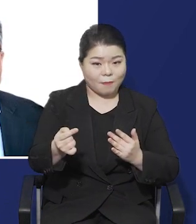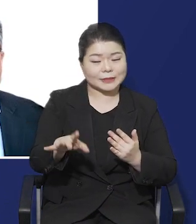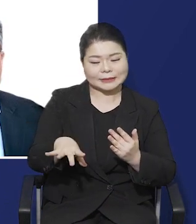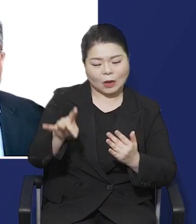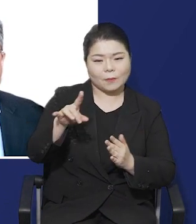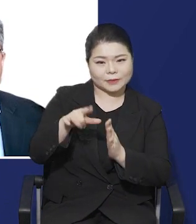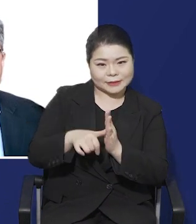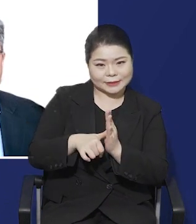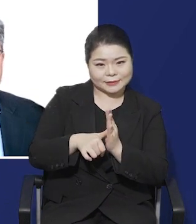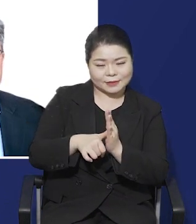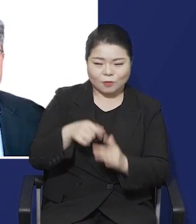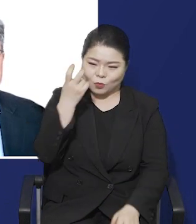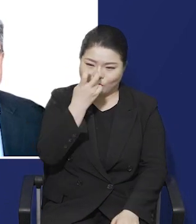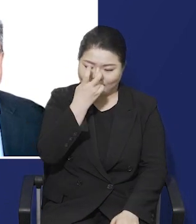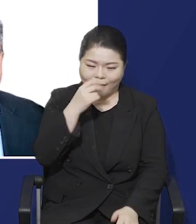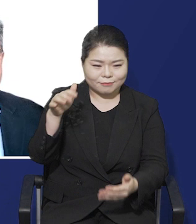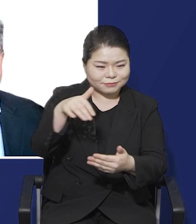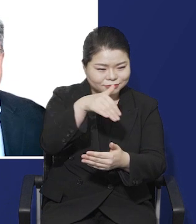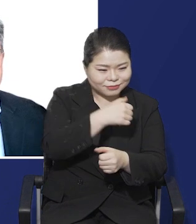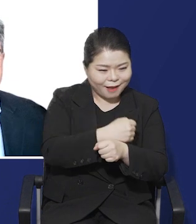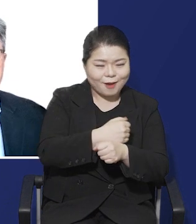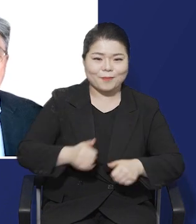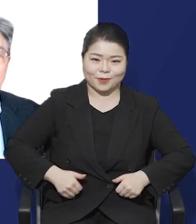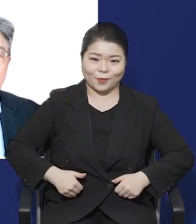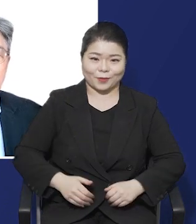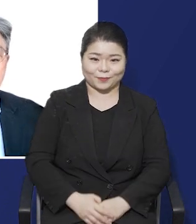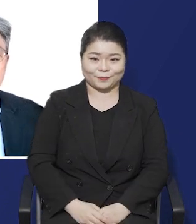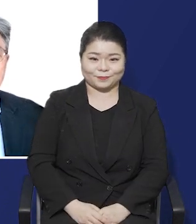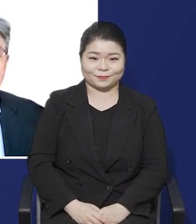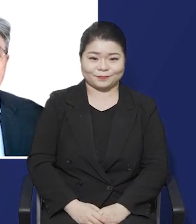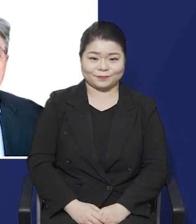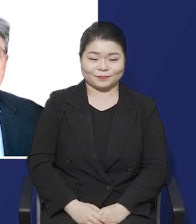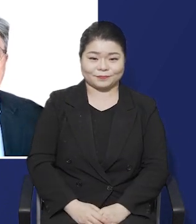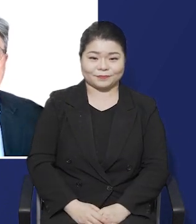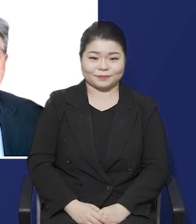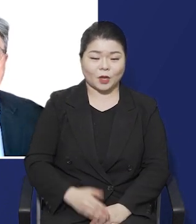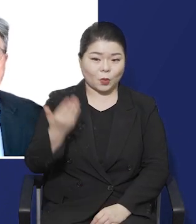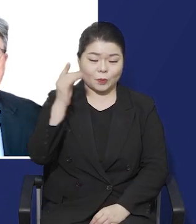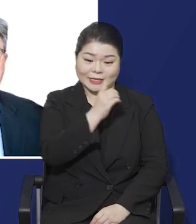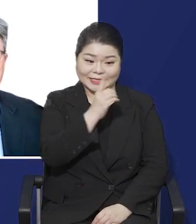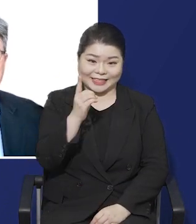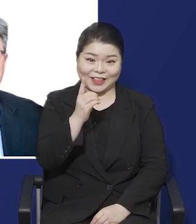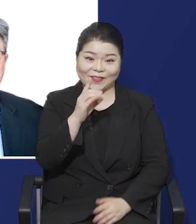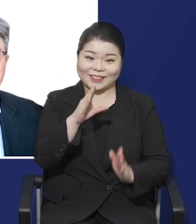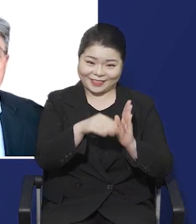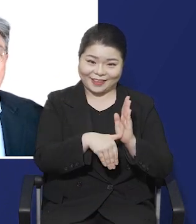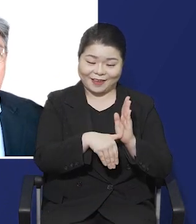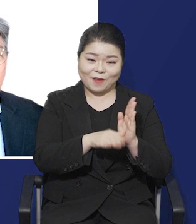초기 스크리닝을 수행합니다. 스크리닝은 최첨단 디지털 시대인